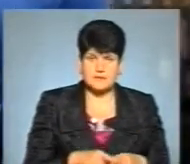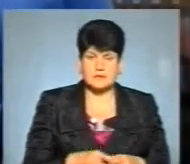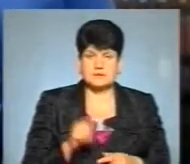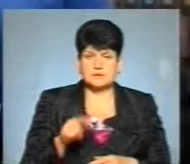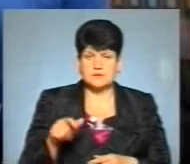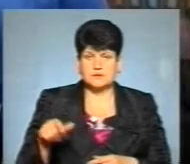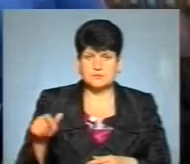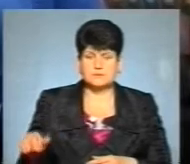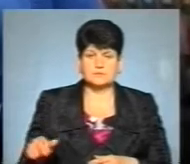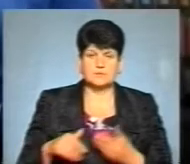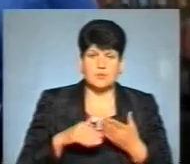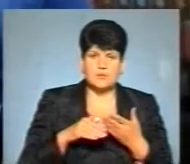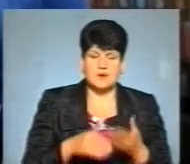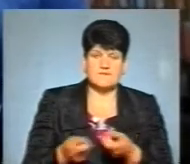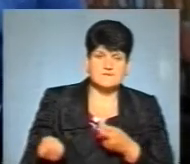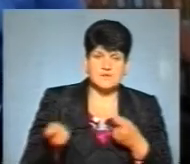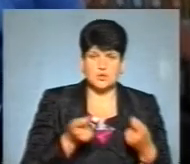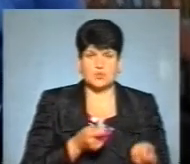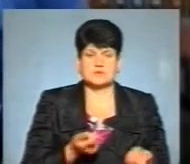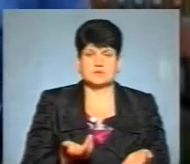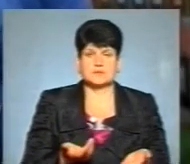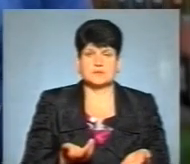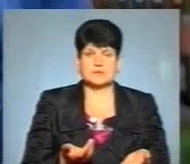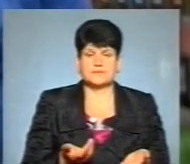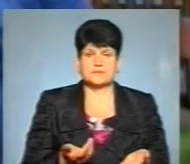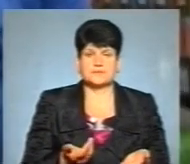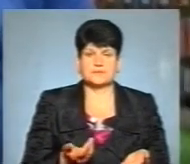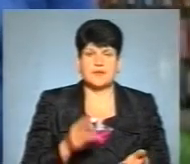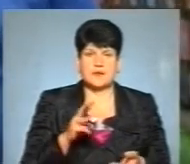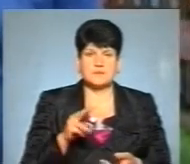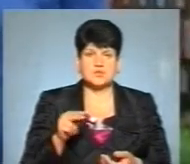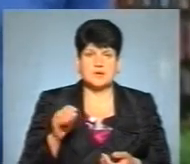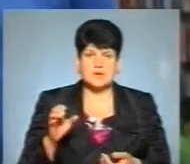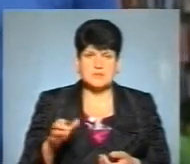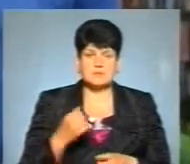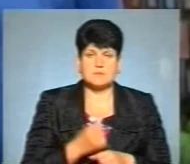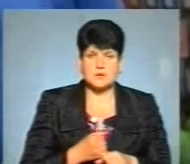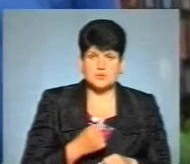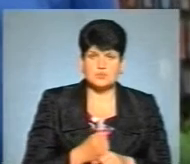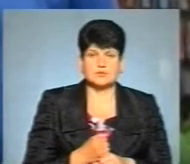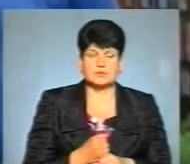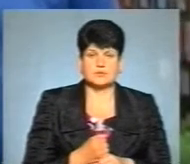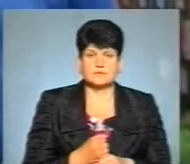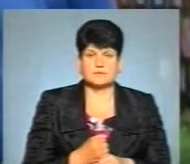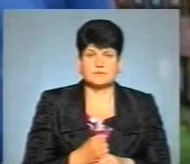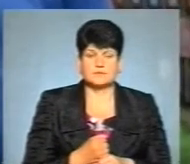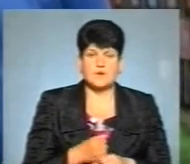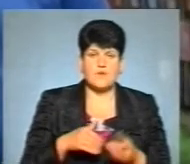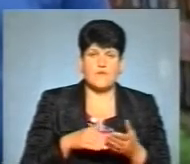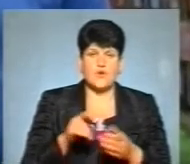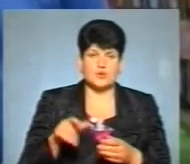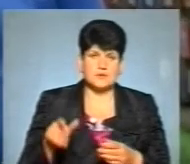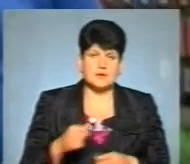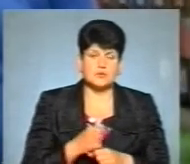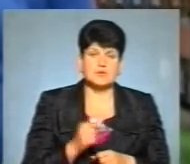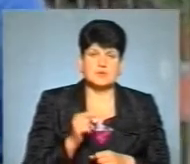людьми, допомагає виносити все. Є МЧС, працюємо, волонтери працюють